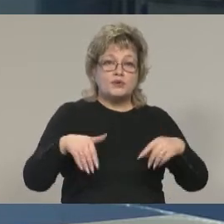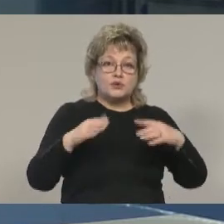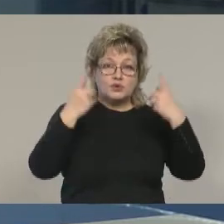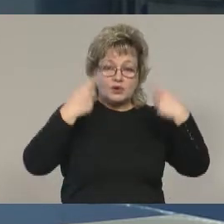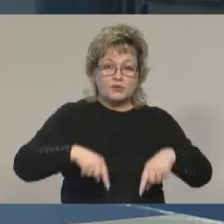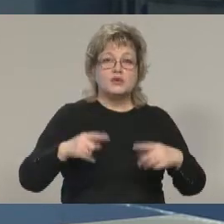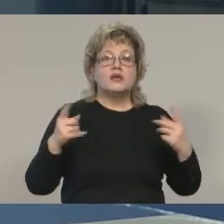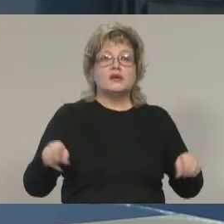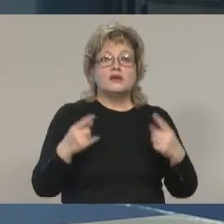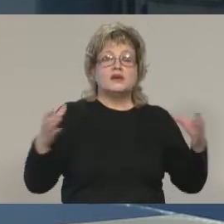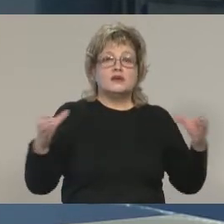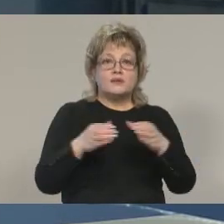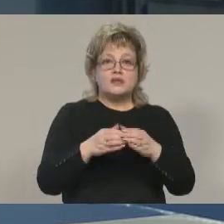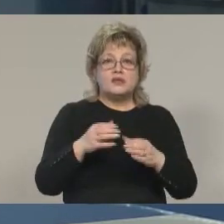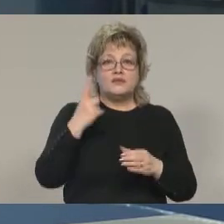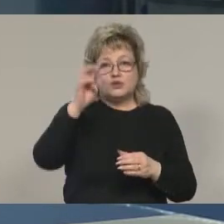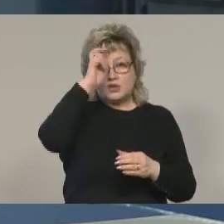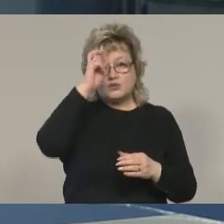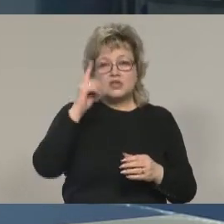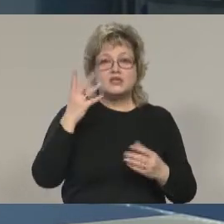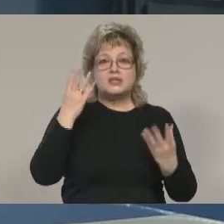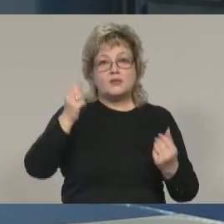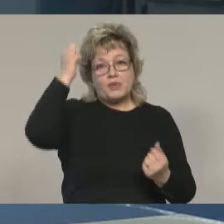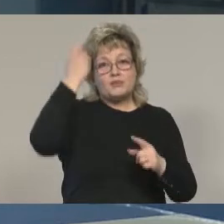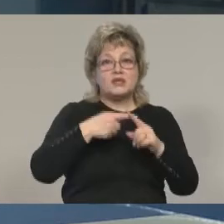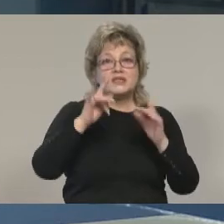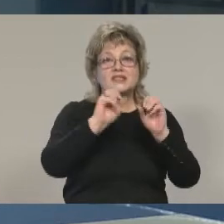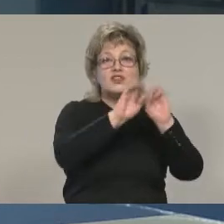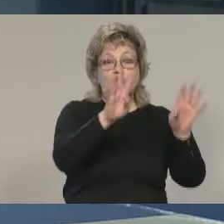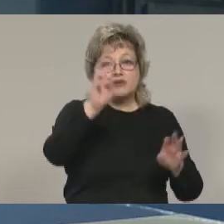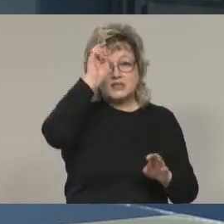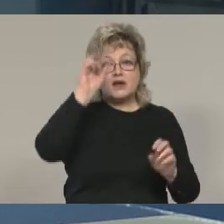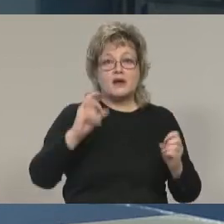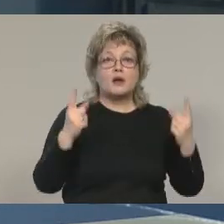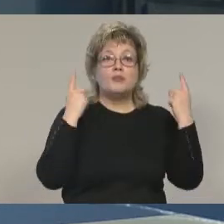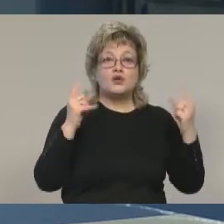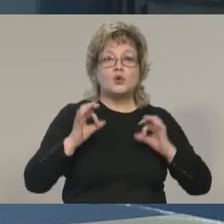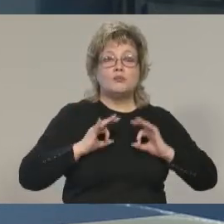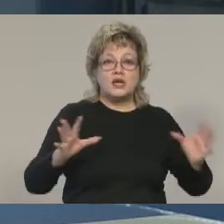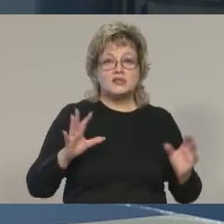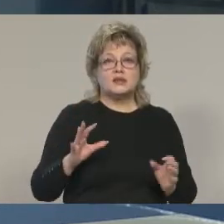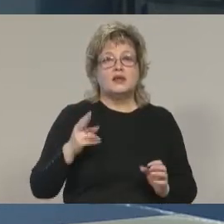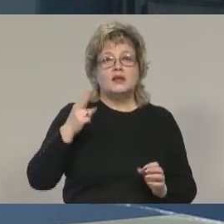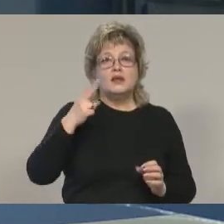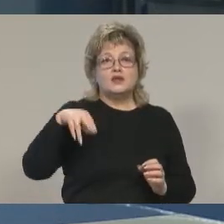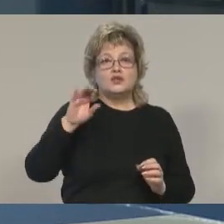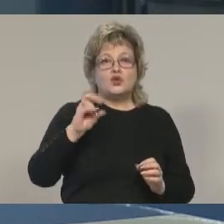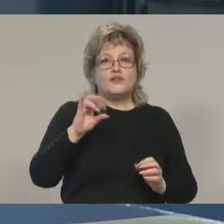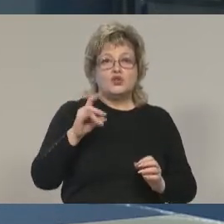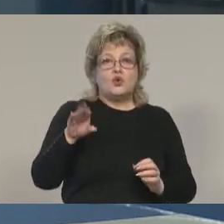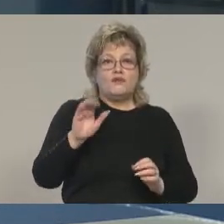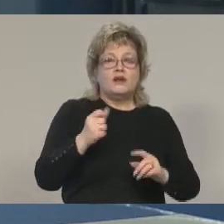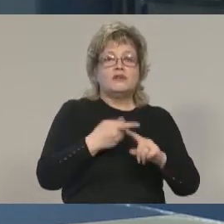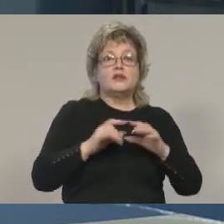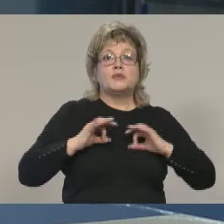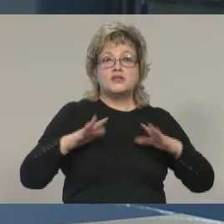отдельные княжества в единое государство. День памяти этого святого царя отмечается как большой праздник Давитова. В Ростове торжества